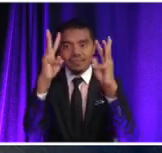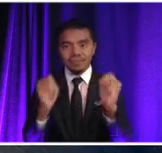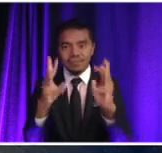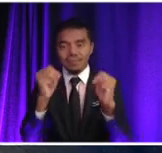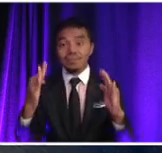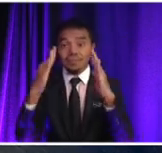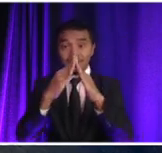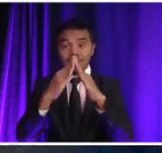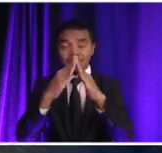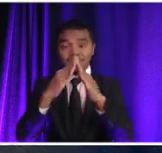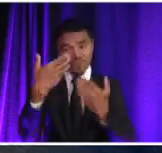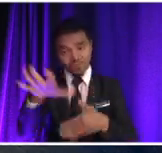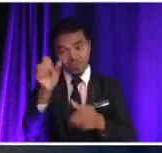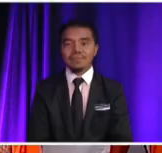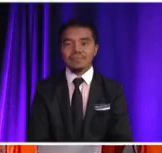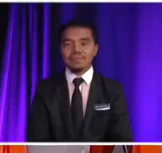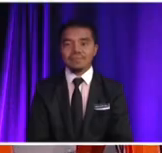boleh kita mulia